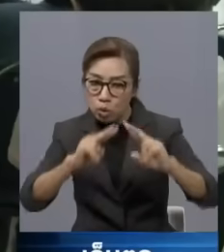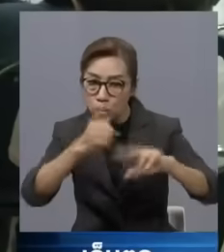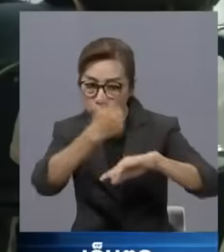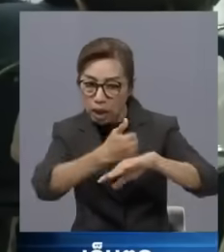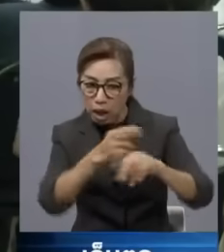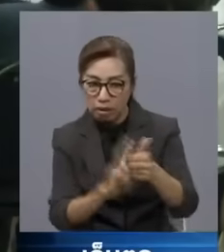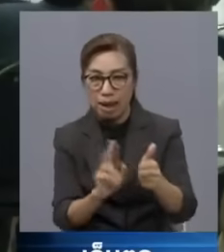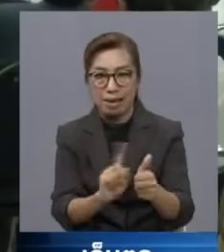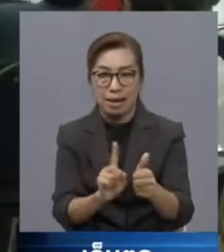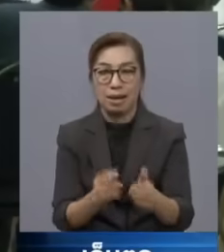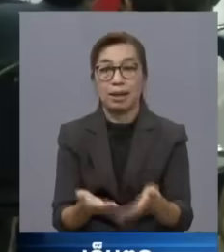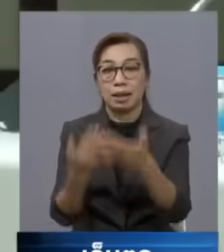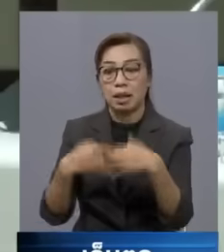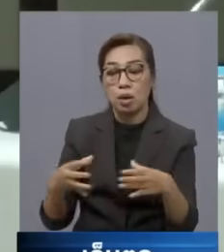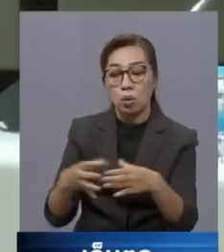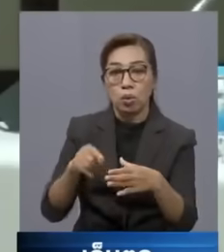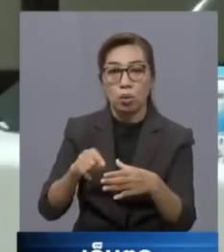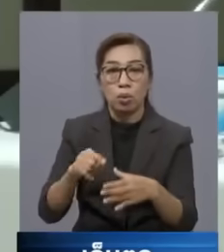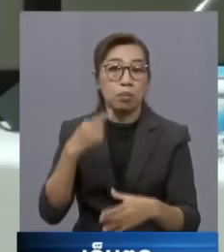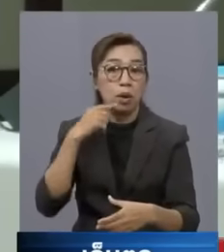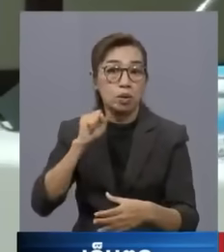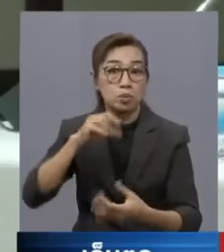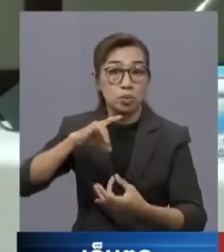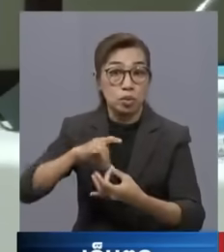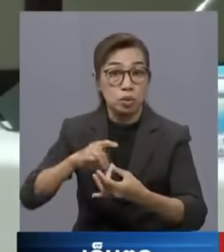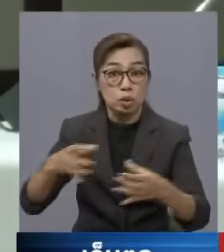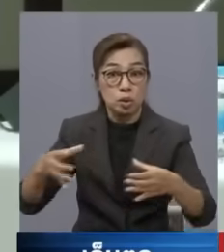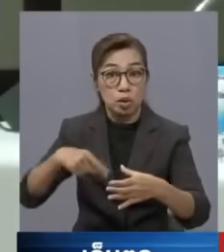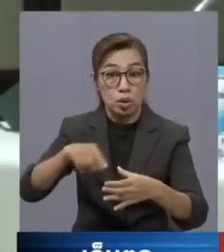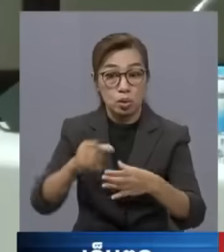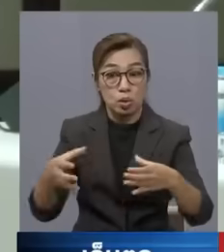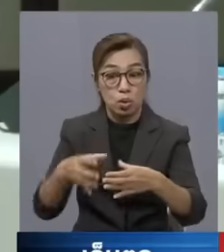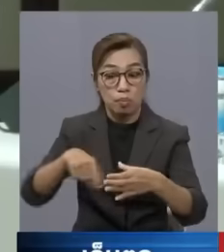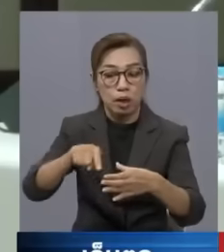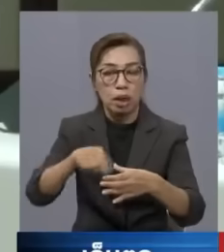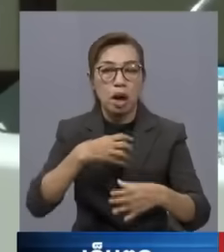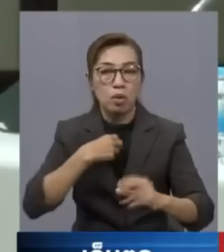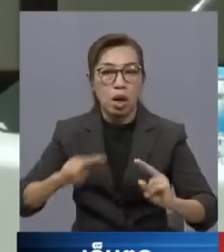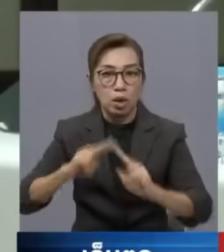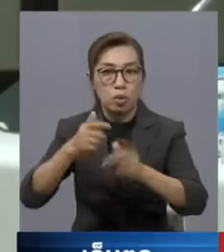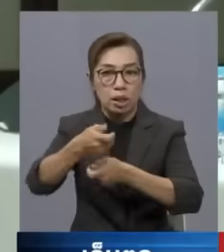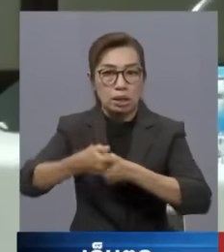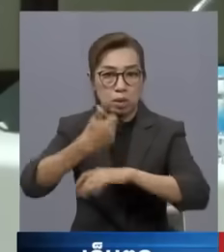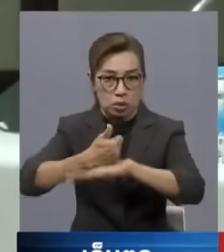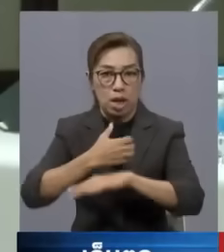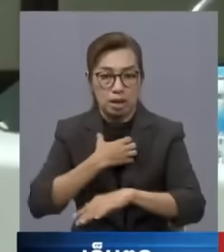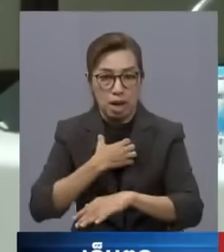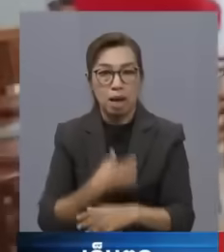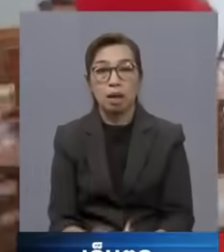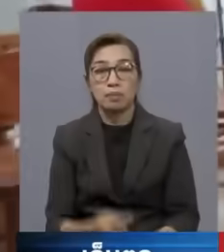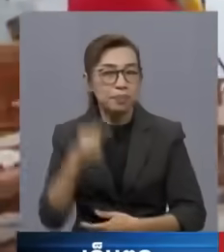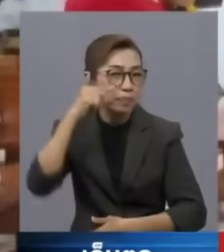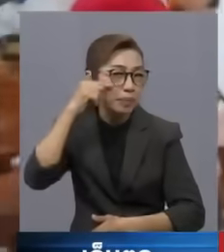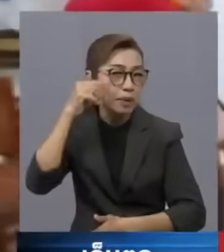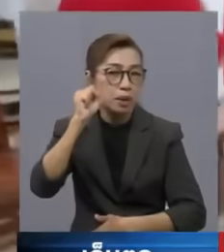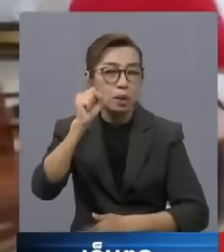ไหนส่วนโควต้ากลุ่มก๊วนของคุณสมศักดิ์เทพสุทินนะครับก็หวังเก้าอี้กระทรวงเกษตรและสหกรณ์นะครับคุณสุริยะ